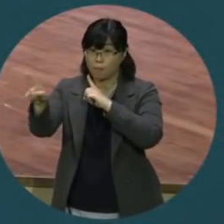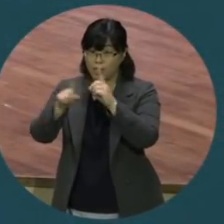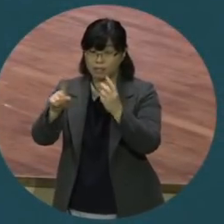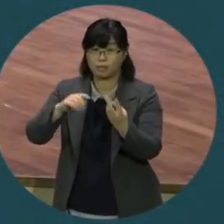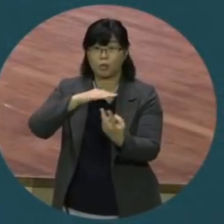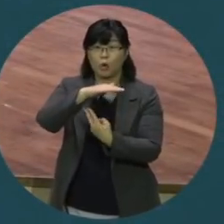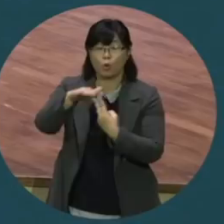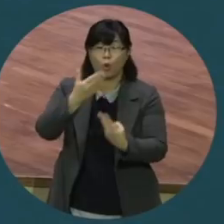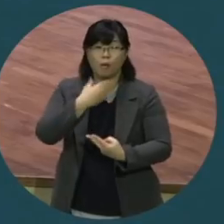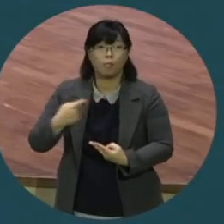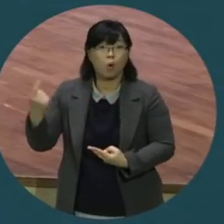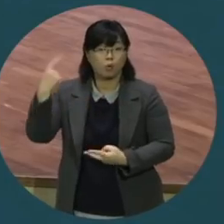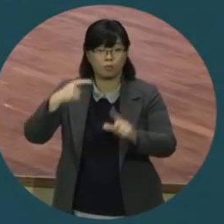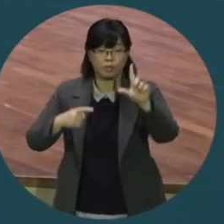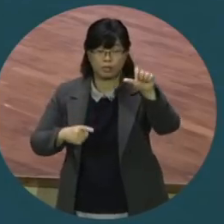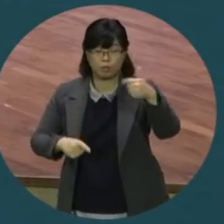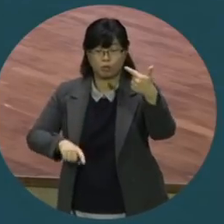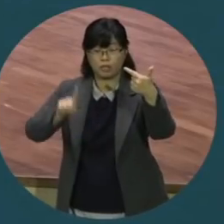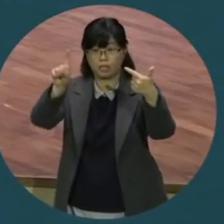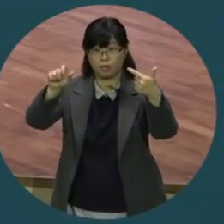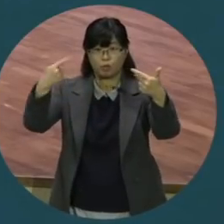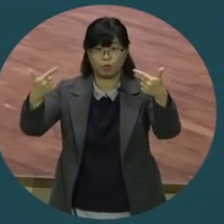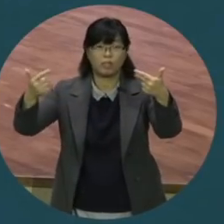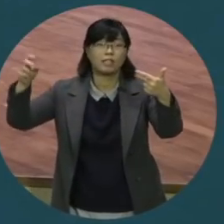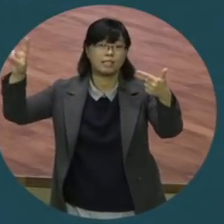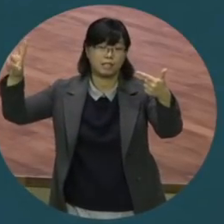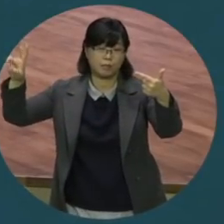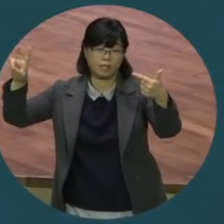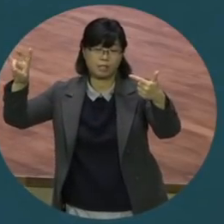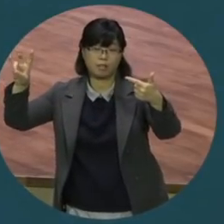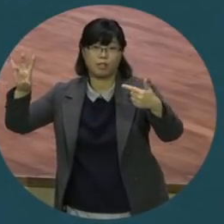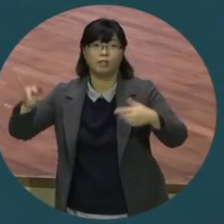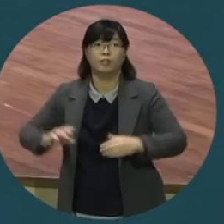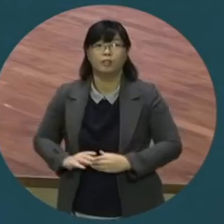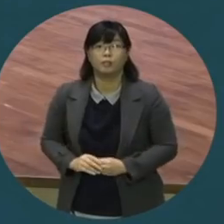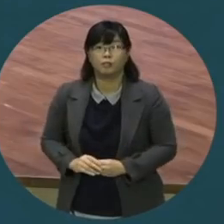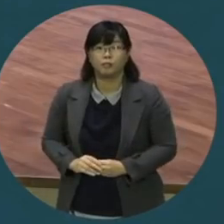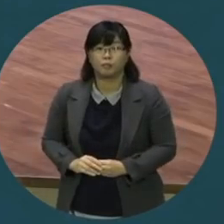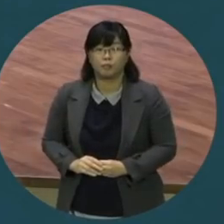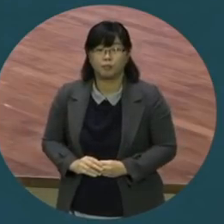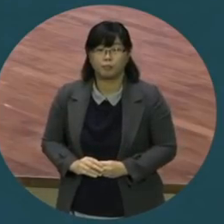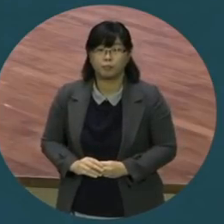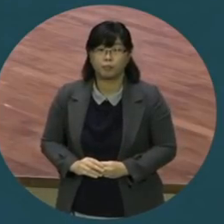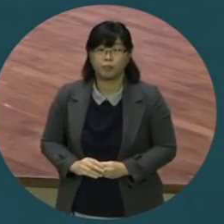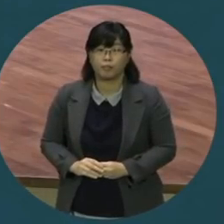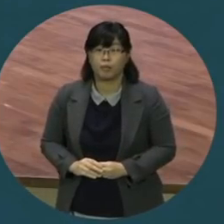말씀은 요한복음 16장 16절에서 24절 말씀입니다.